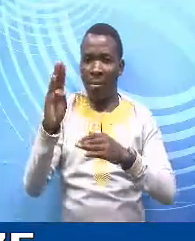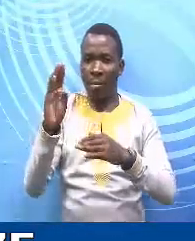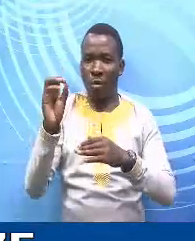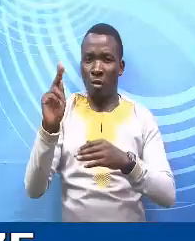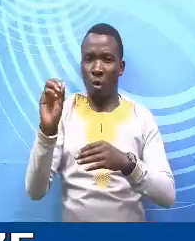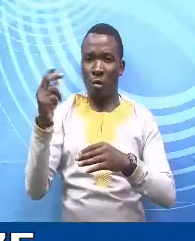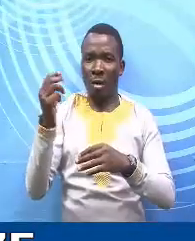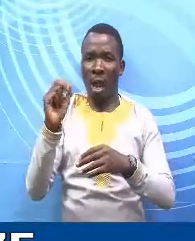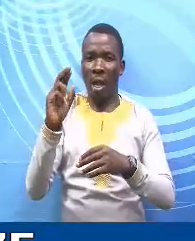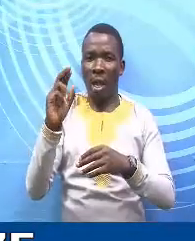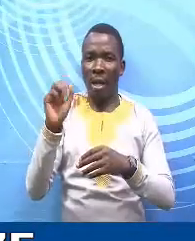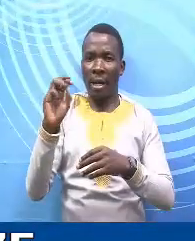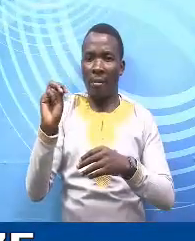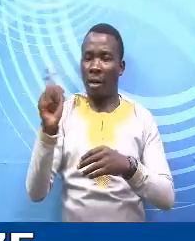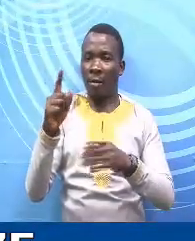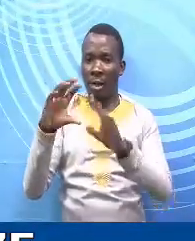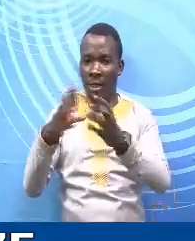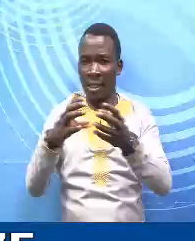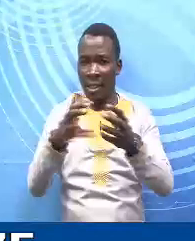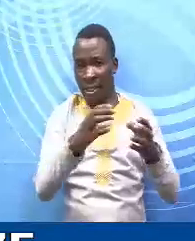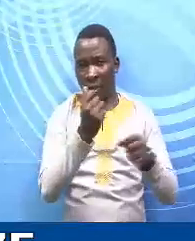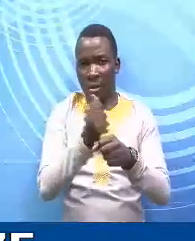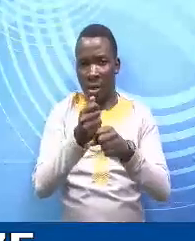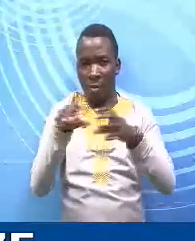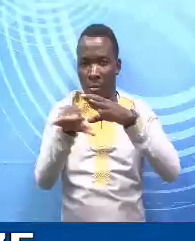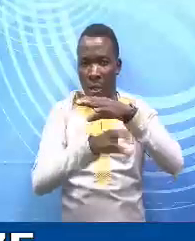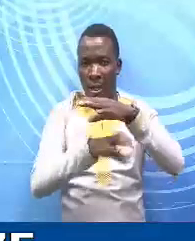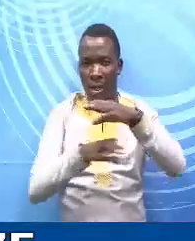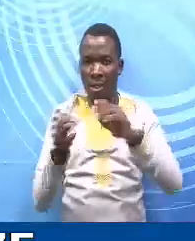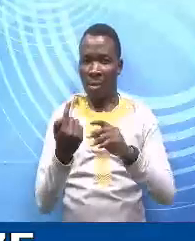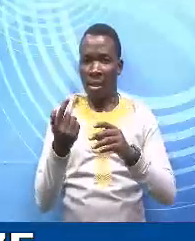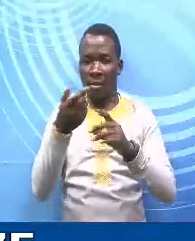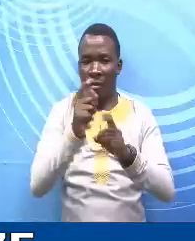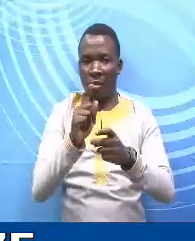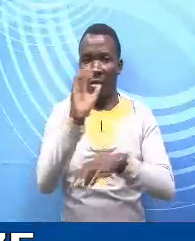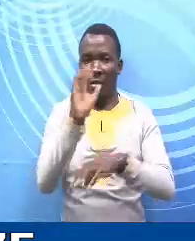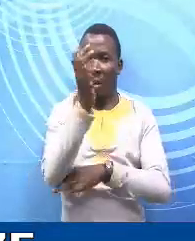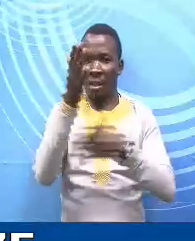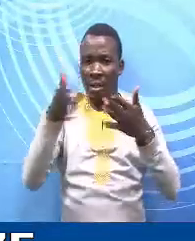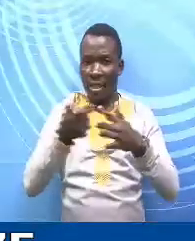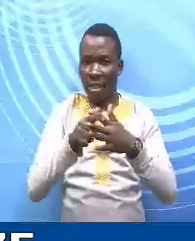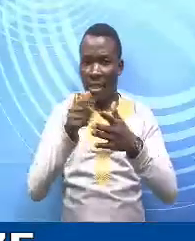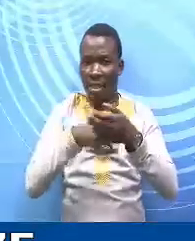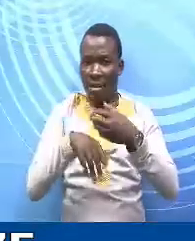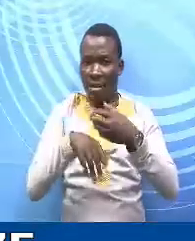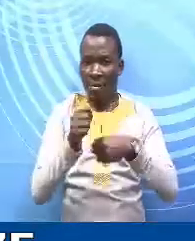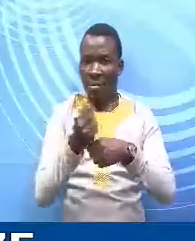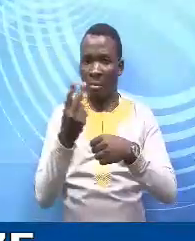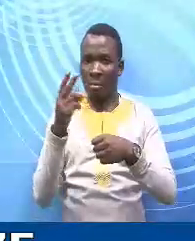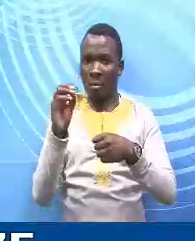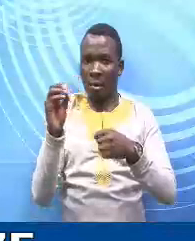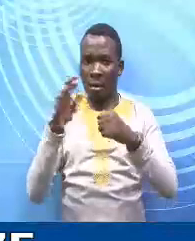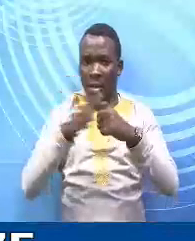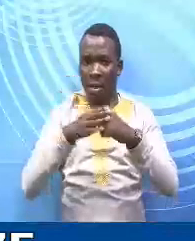ntabwo ariryo tsinda ryonyine ry'abajihadisti rikorera muri aka karere kuva inyeshyamba zatangira mu mwaka 2009 amakimbirane